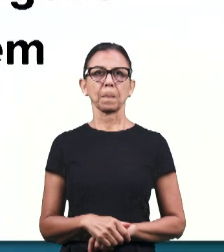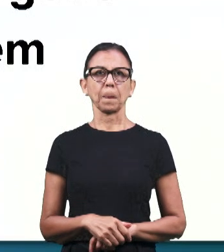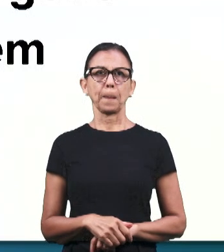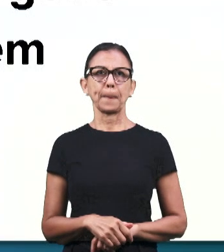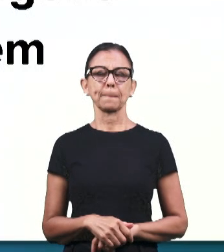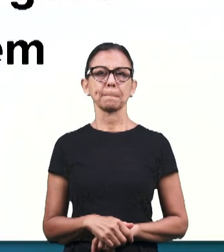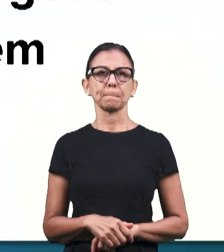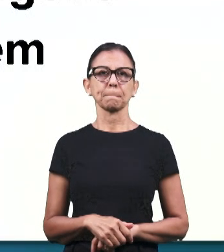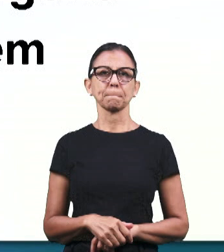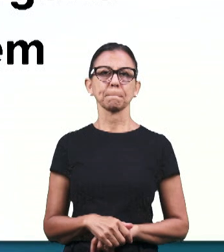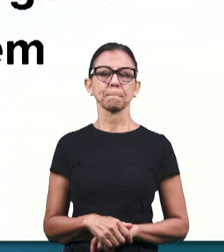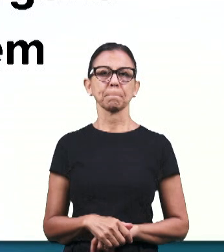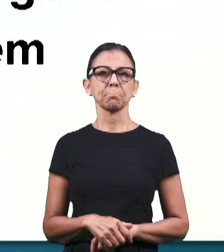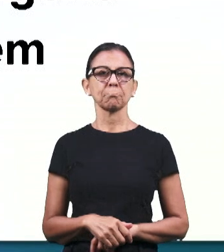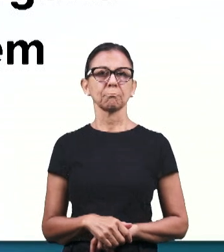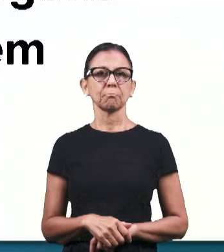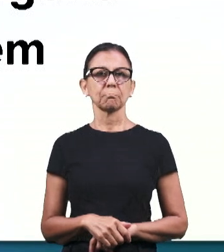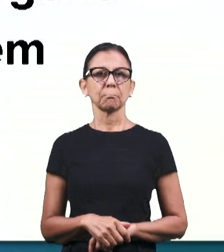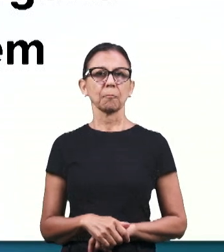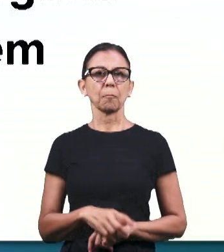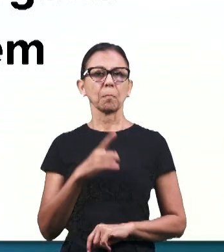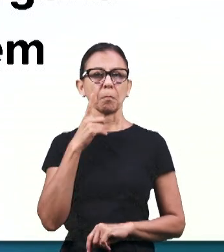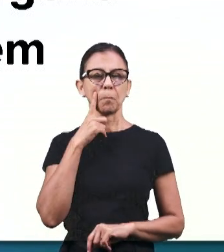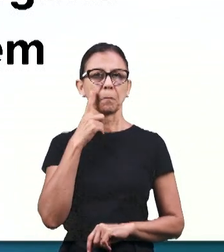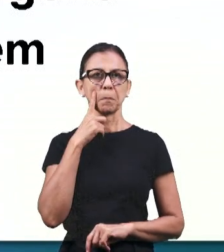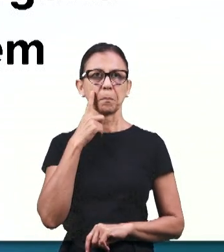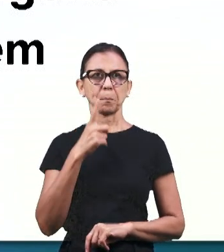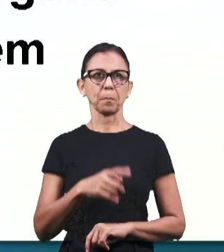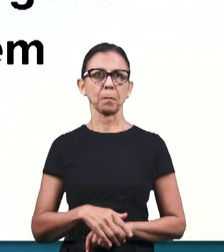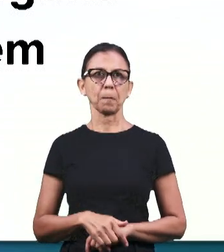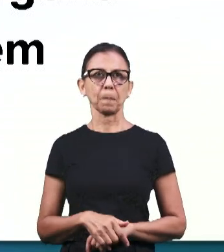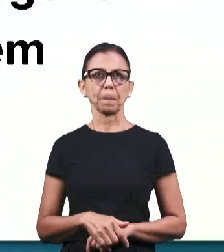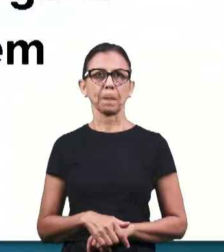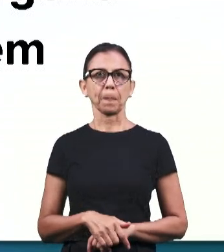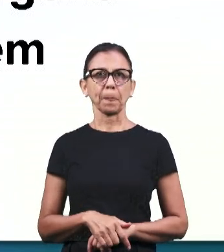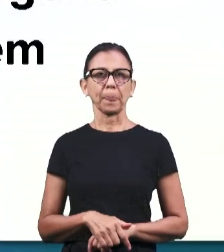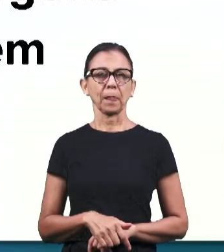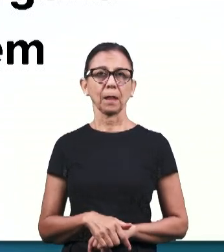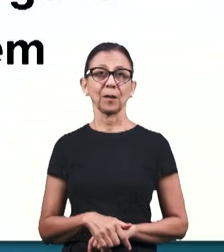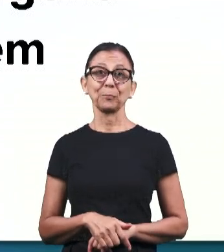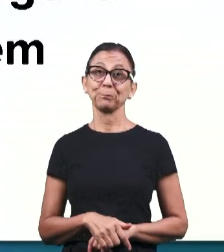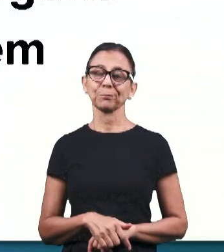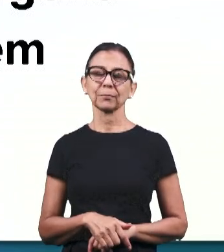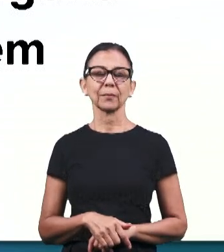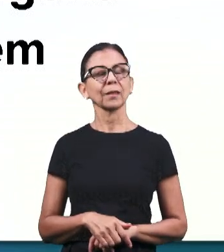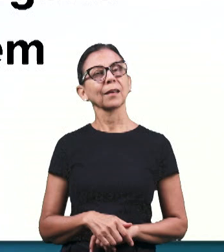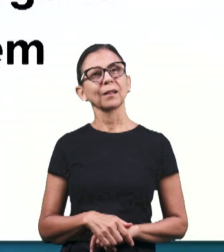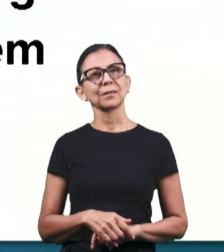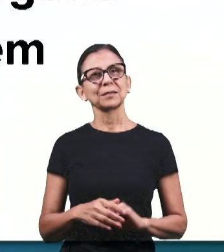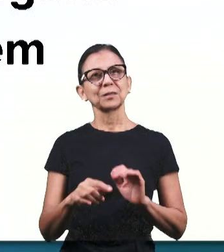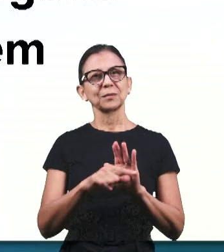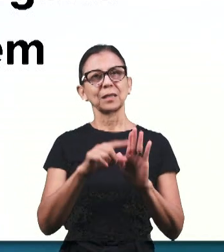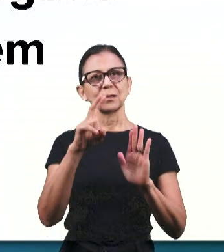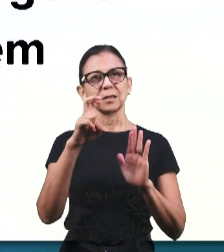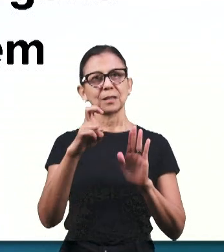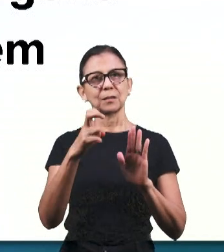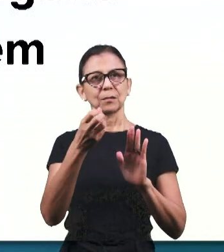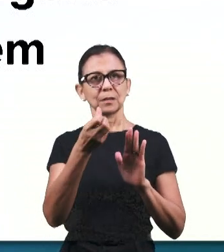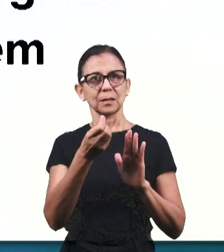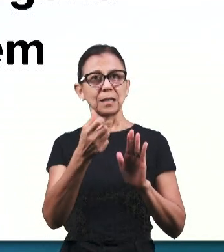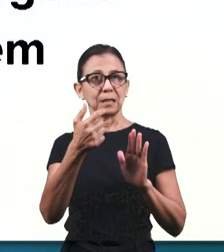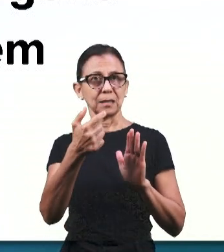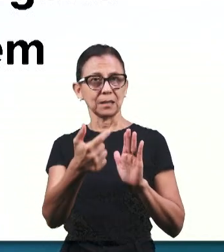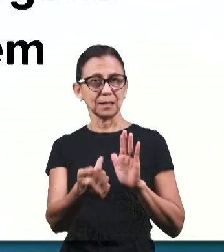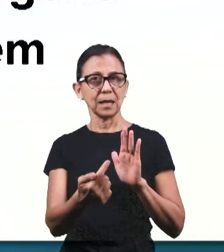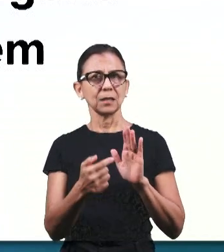2, nous n'avons pas eu une vidéo, mais nous allons donner la réponse. Quand nous lisons les versets 5, 6 et 7, identifiez